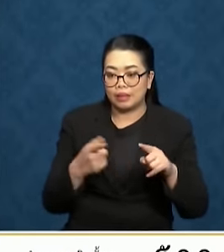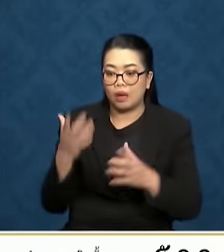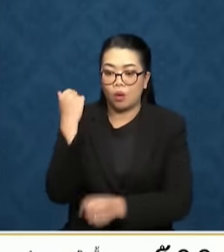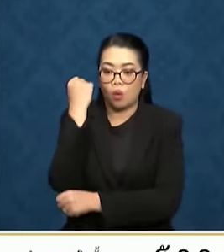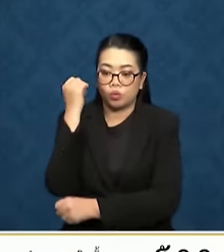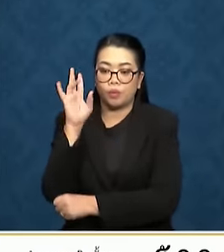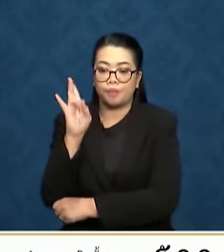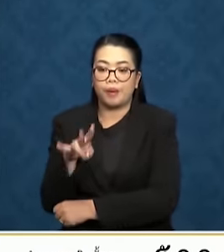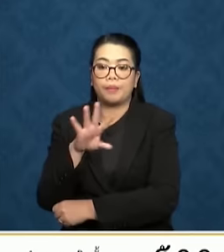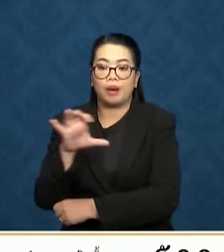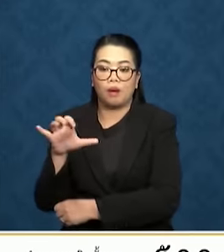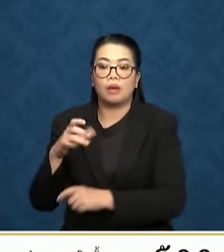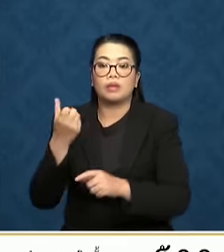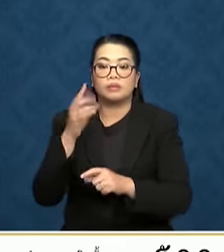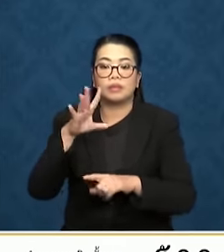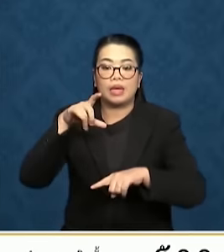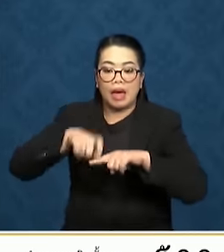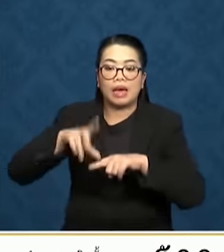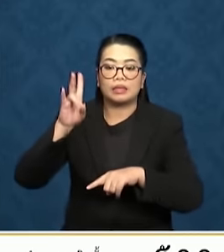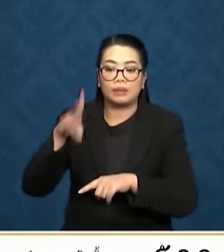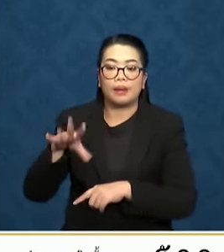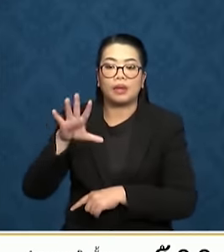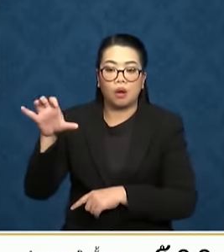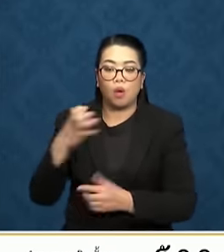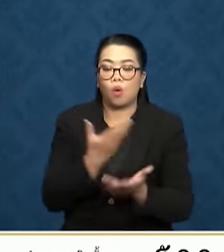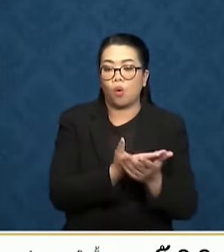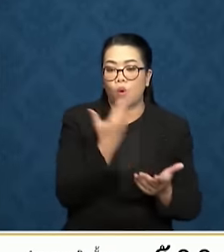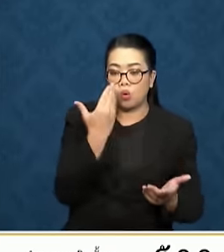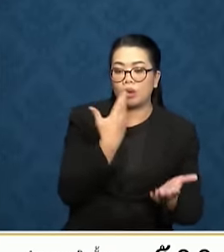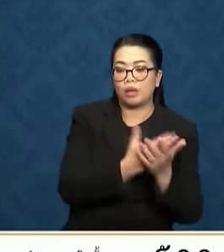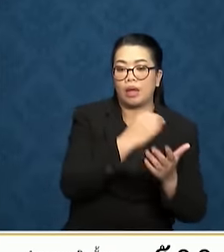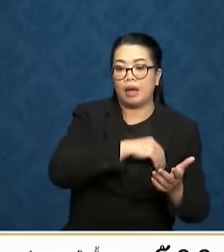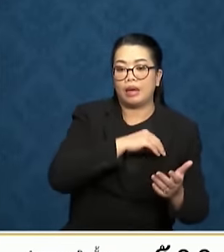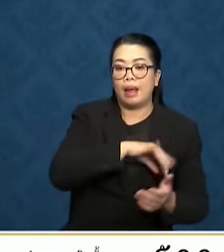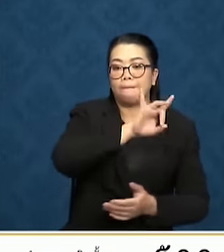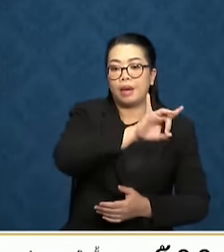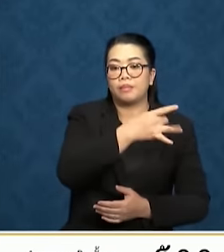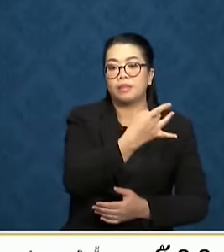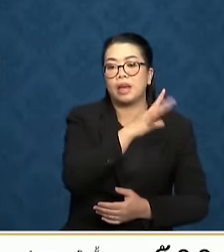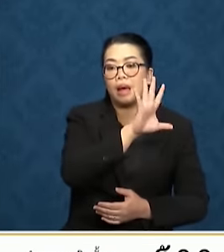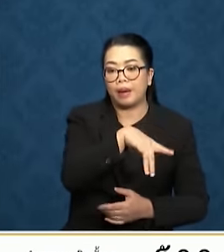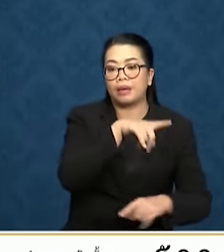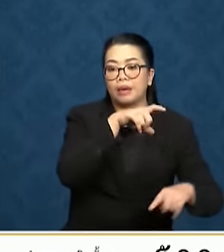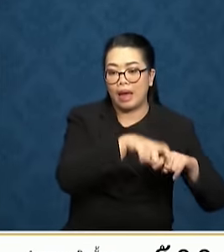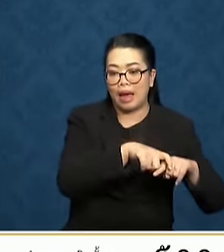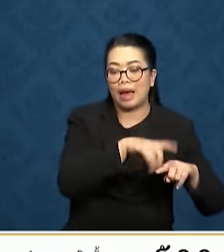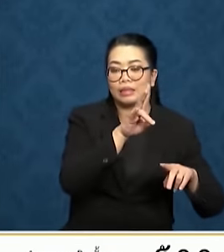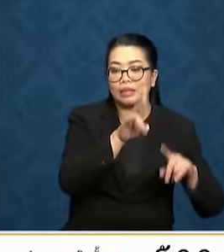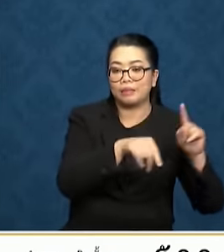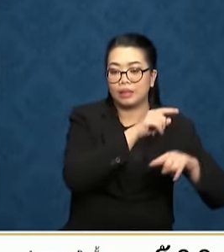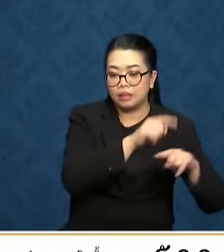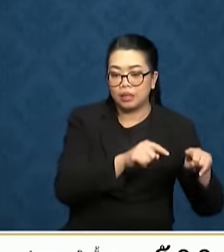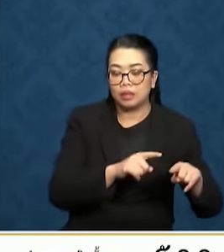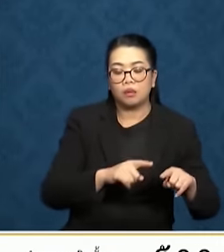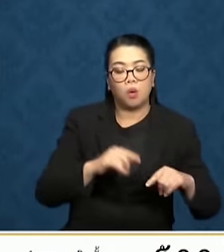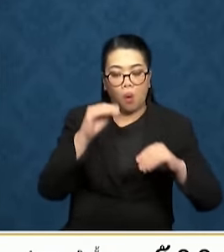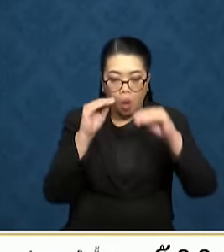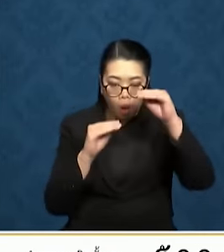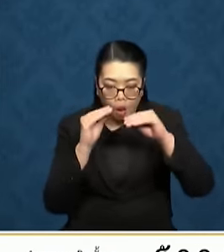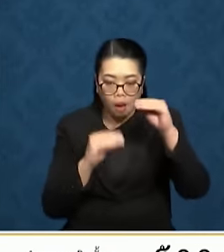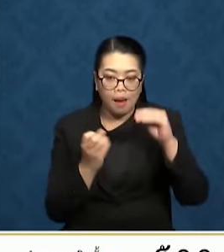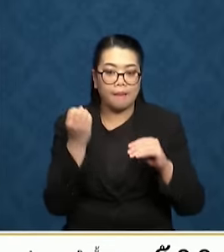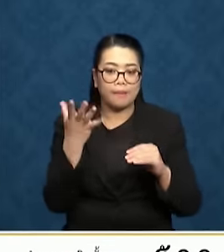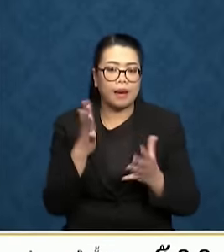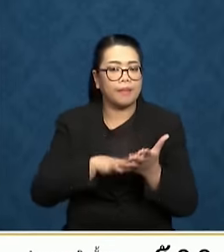ได้7,500คุณเอา 14 / 7,500กับคนรวยรายได้สัก 85,000หารกันเนี่ยเปอร์เซ็นต์มันต่างกันเยอะเพราะฉะนั้นรัฐบาล